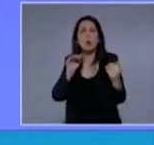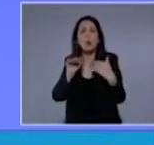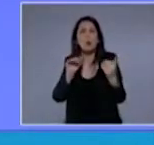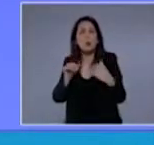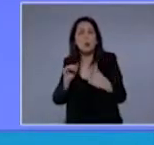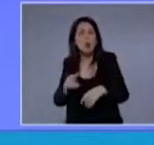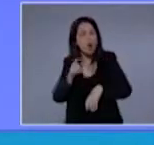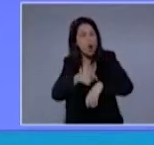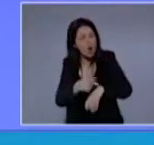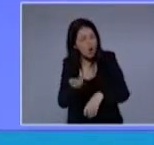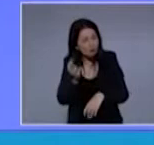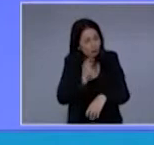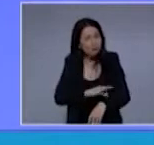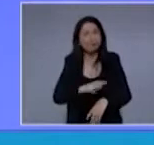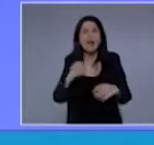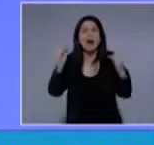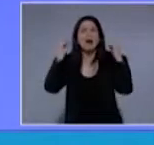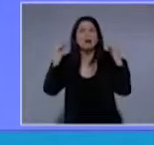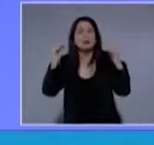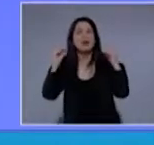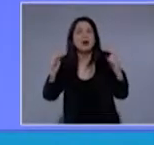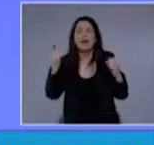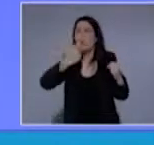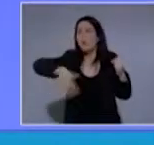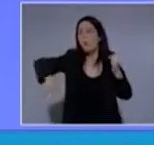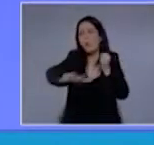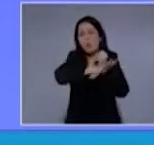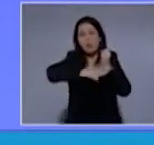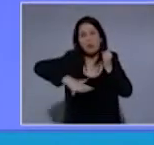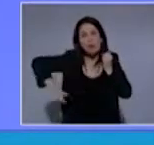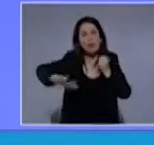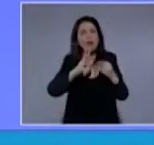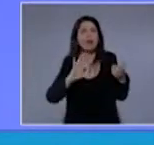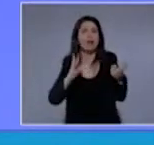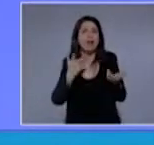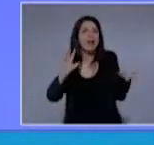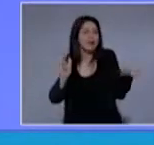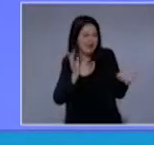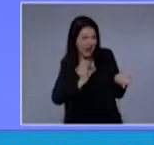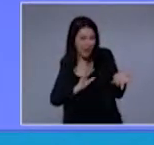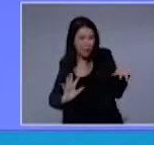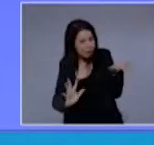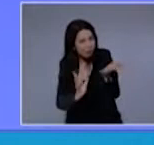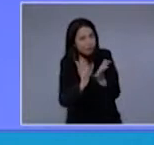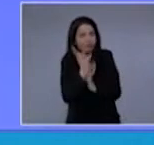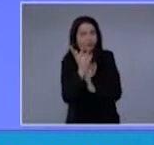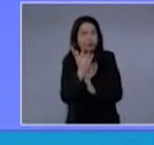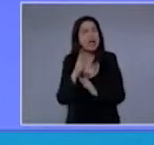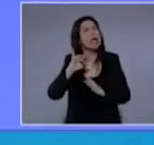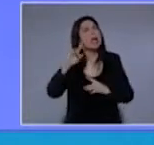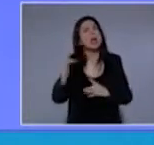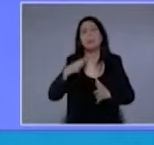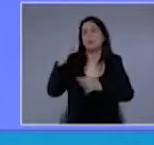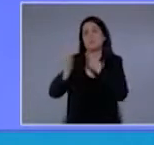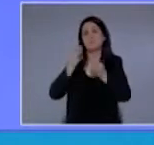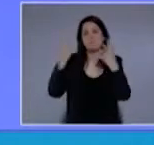έχουμε και την αποστροφή της κυρίας Τσανάκα πριν από ένα χρονικό διάστημα που λέει ότι επί ΣΥΡΙΖΑ η περιφέρεια μπήκε